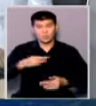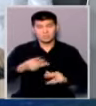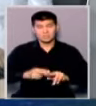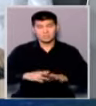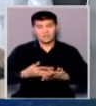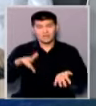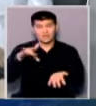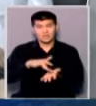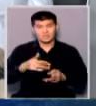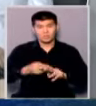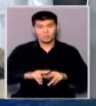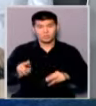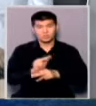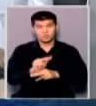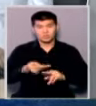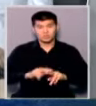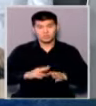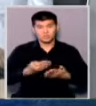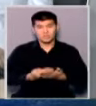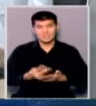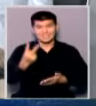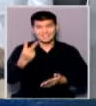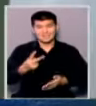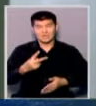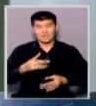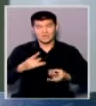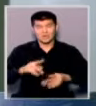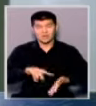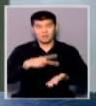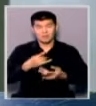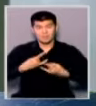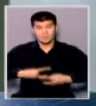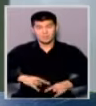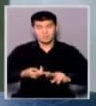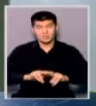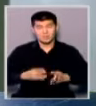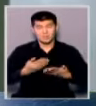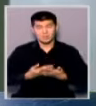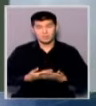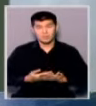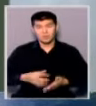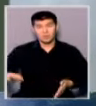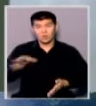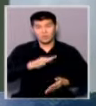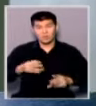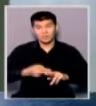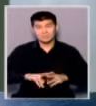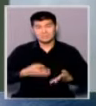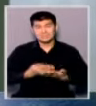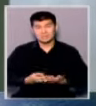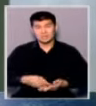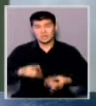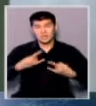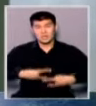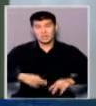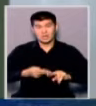және қала бойынша емханалар екі перзентханаға бөлінген. Территориясы бойынша облыстық перинаталдық орталық пен қалалық